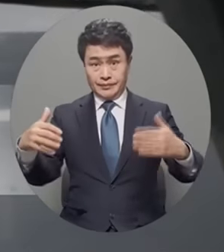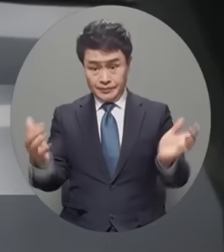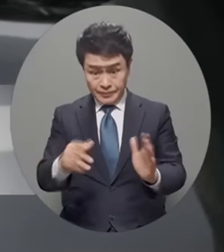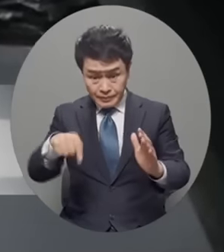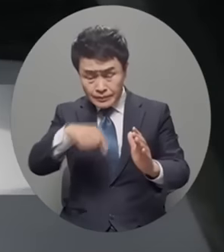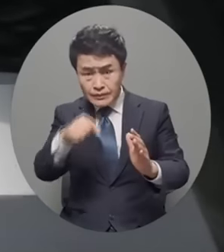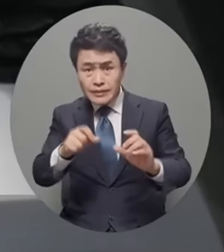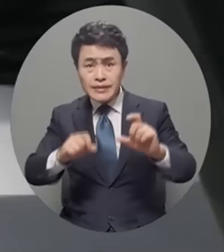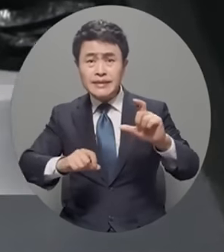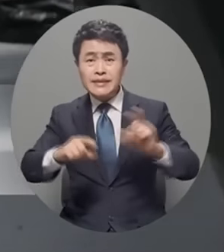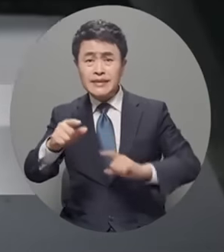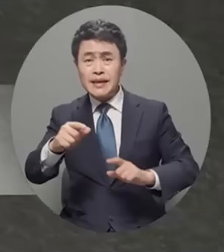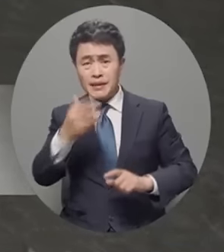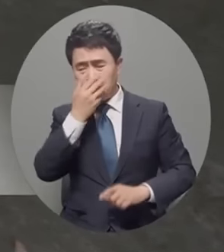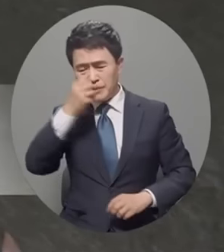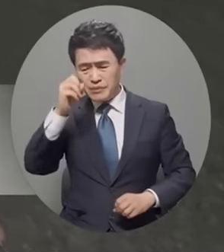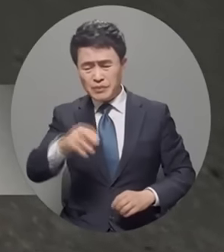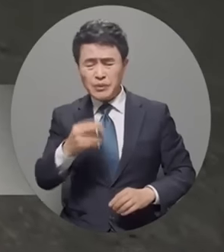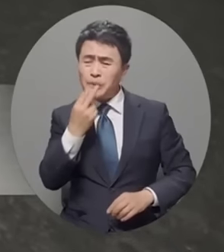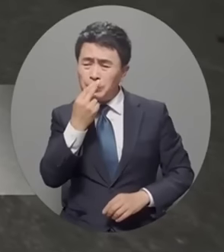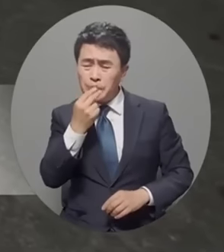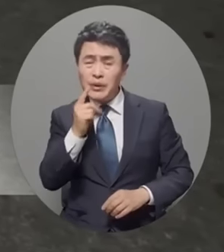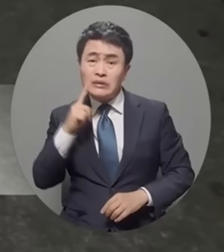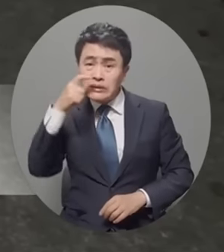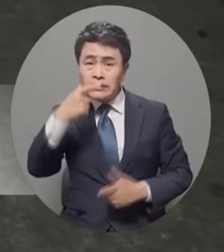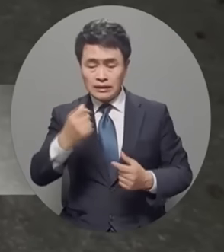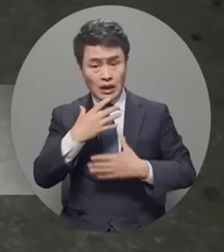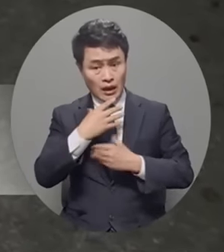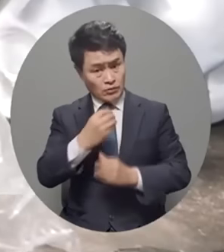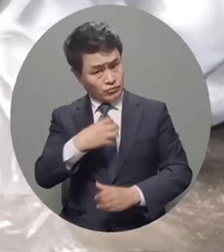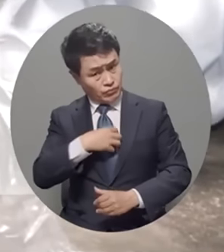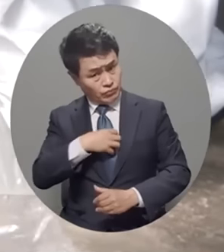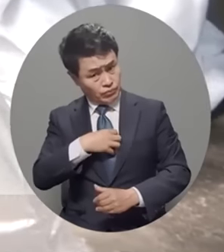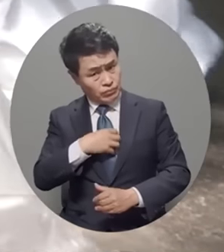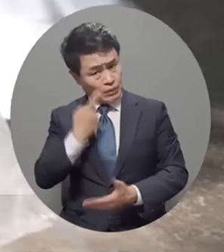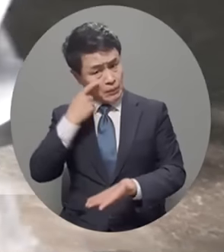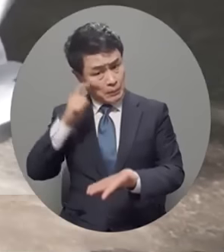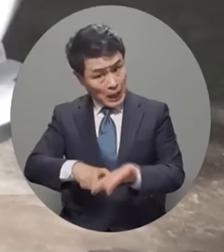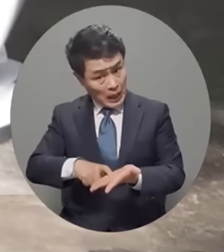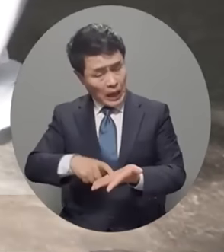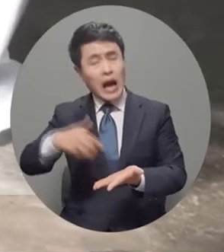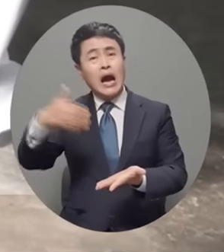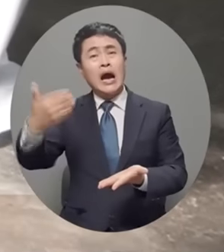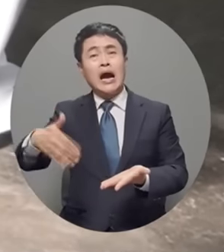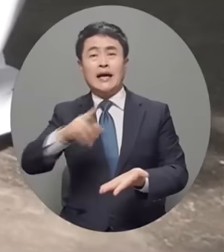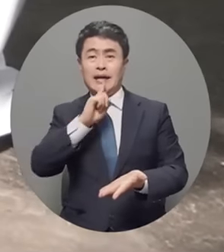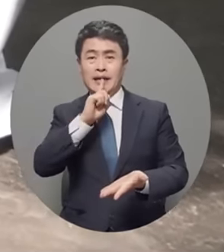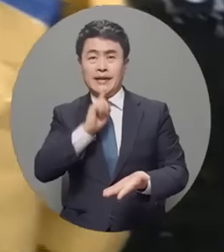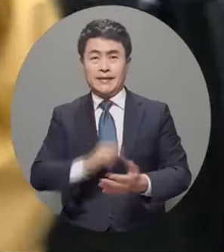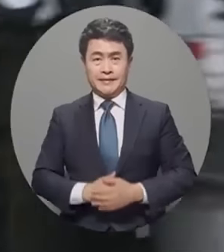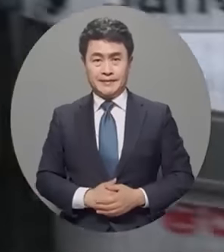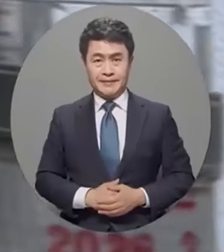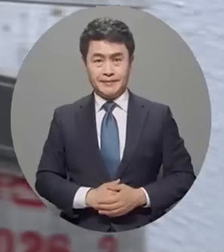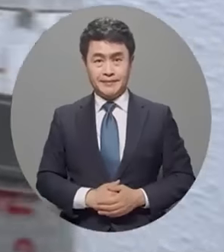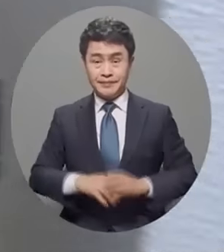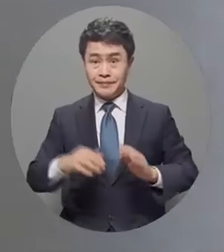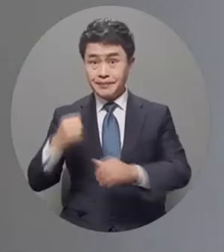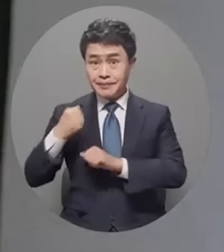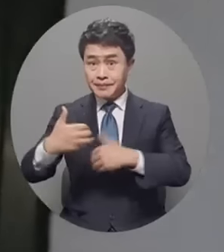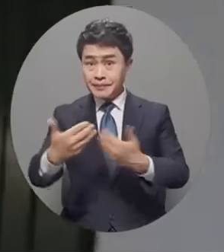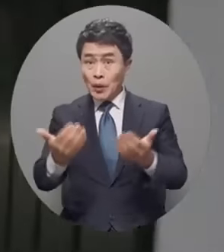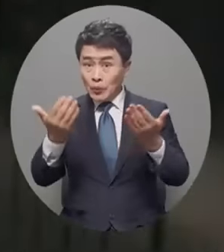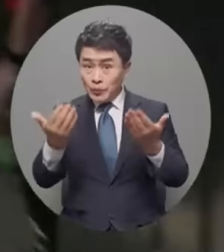내용물이 대부분 폐지와 비닐 등 쓰레기로 안전에 위해가 되는 물질은 발견되지 않았다고 설명했습니다. 국방부는